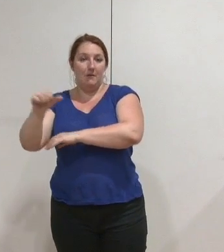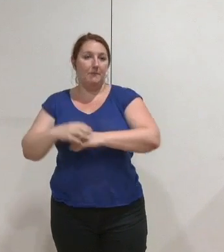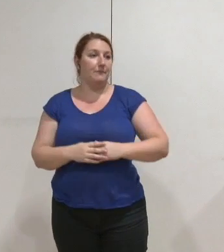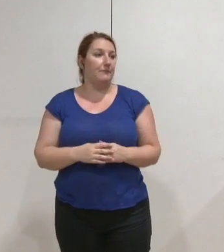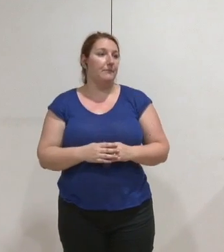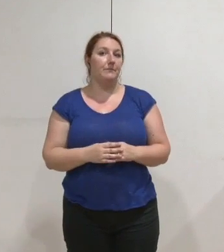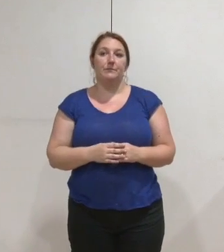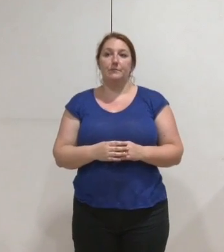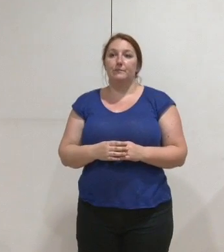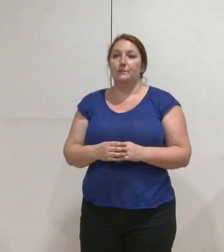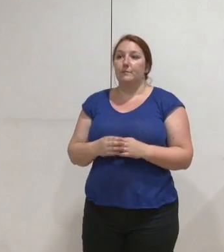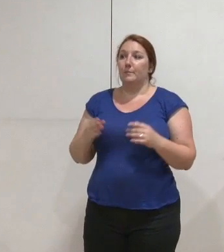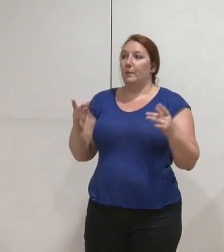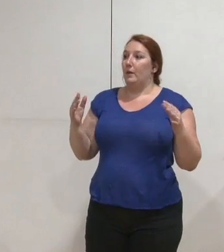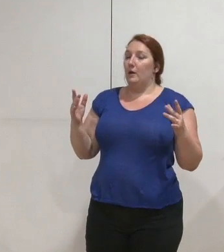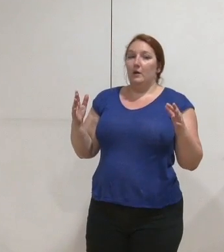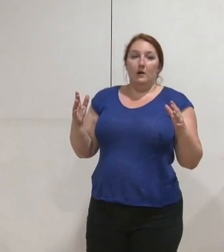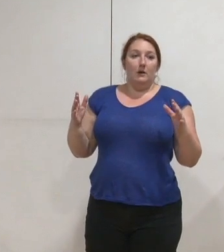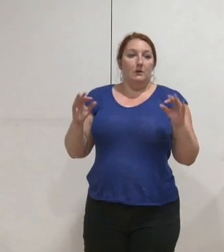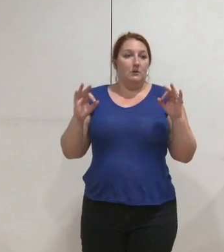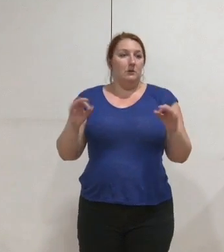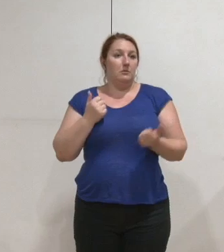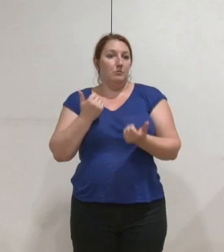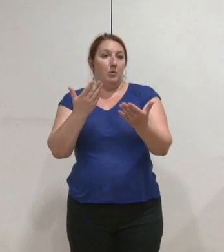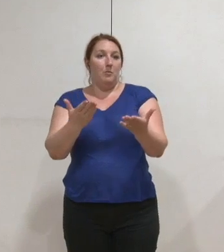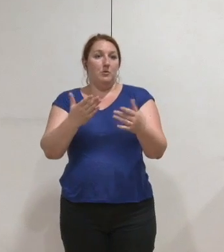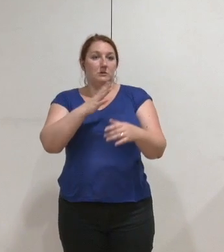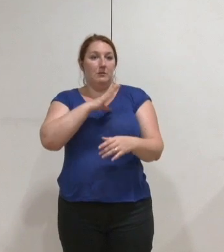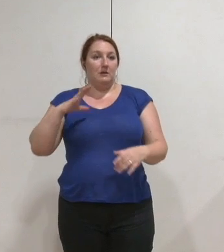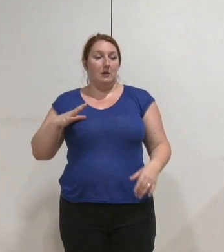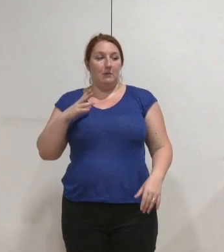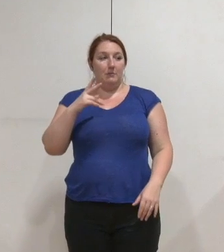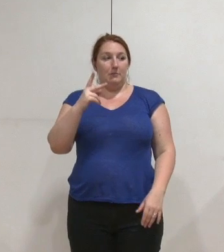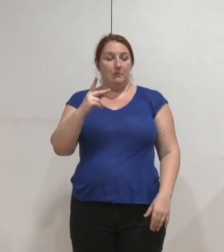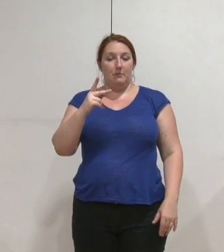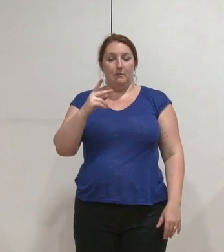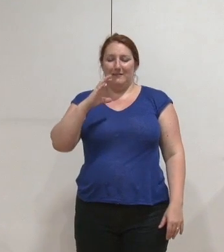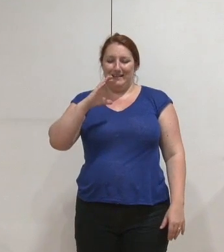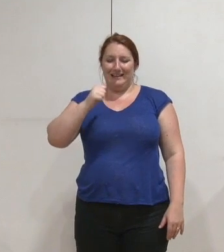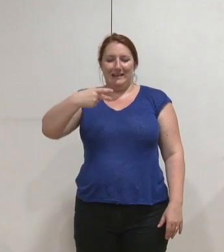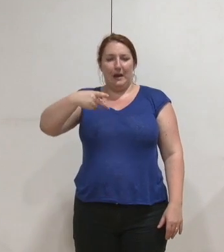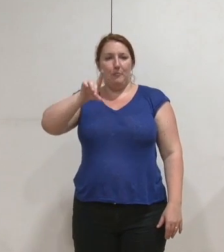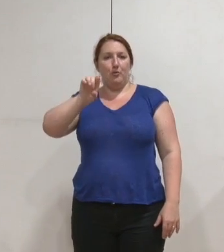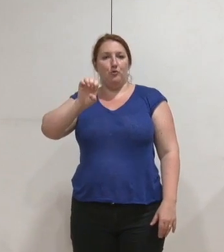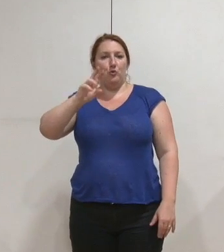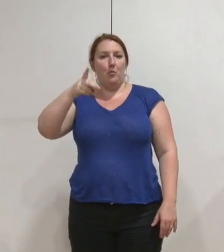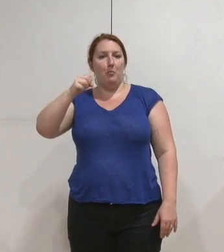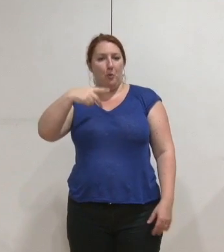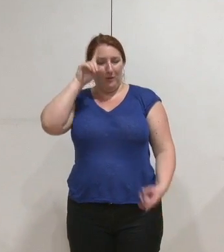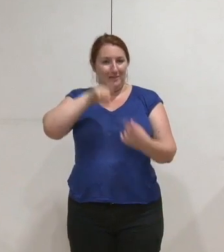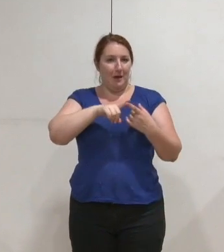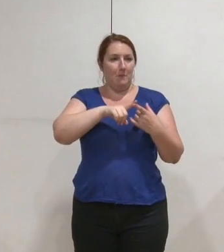tasda j'ai donc nous proposons de désigner Madame K capde pont à la fois pour l'Assemblée Générale et le